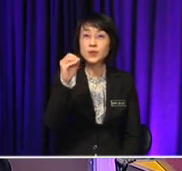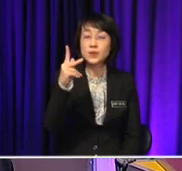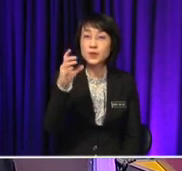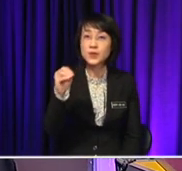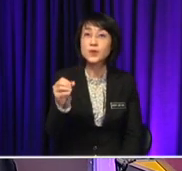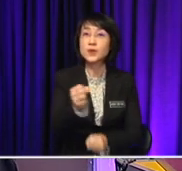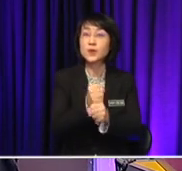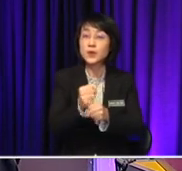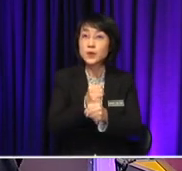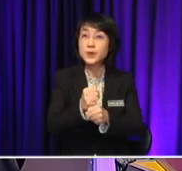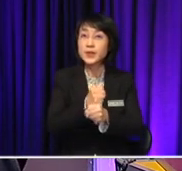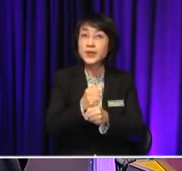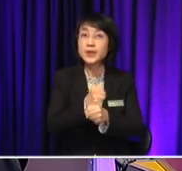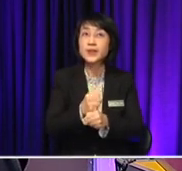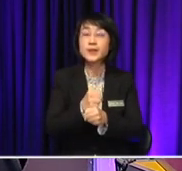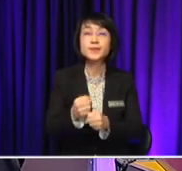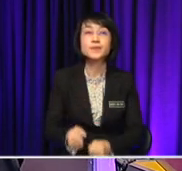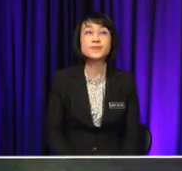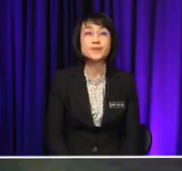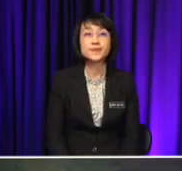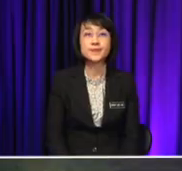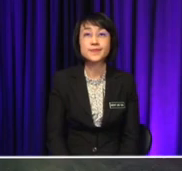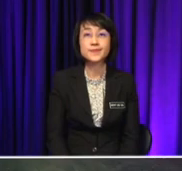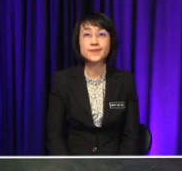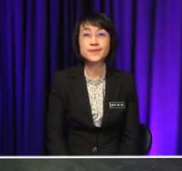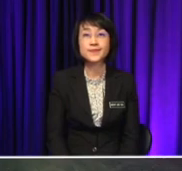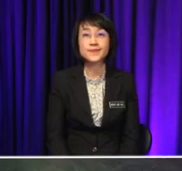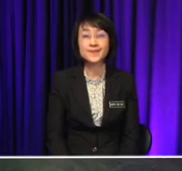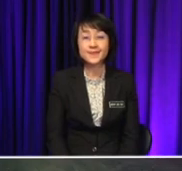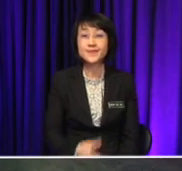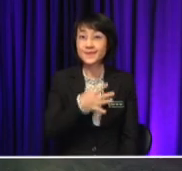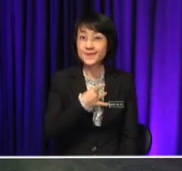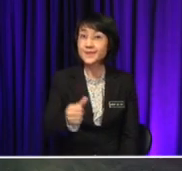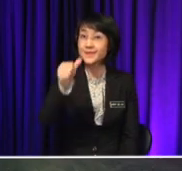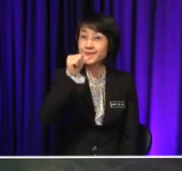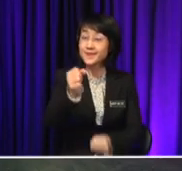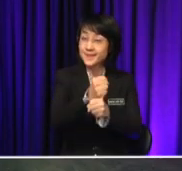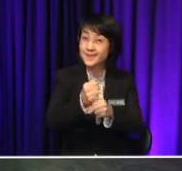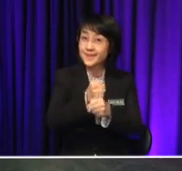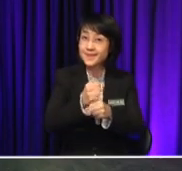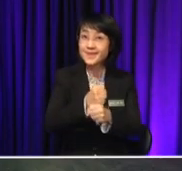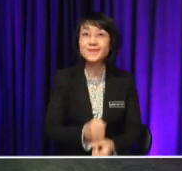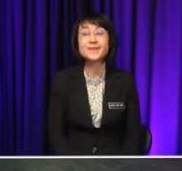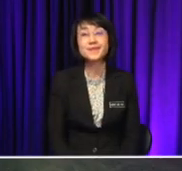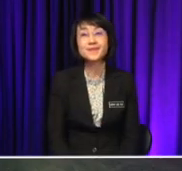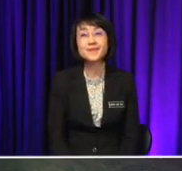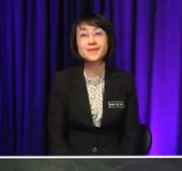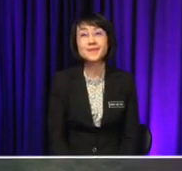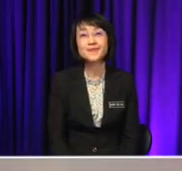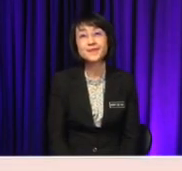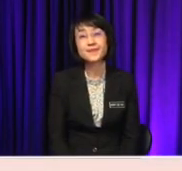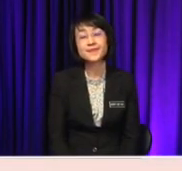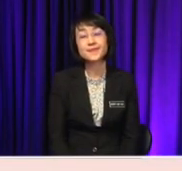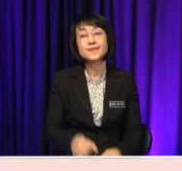Oke suka minum kopi suka Oke nanti kita belajar kopi ikuti yang mengalami